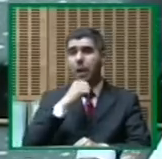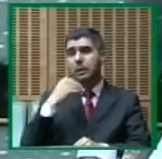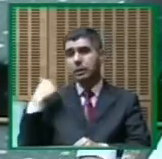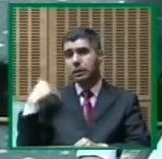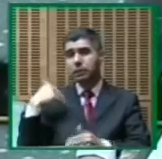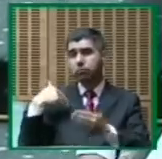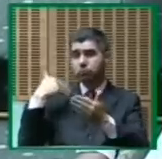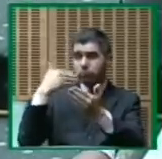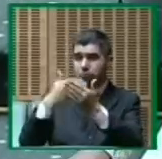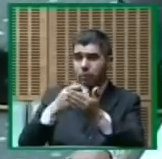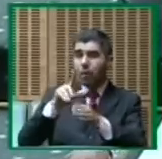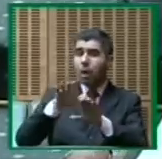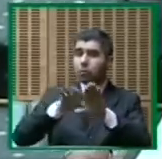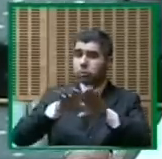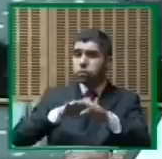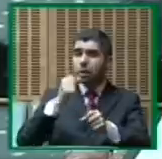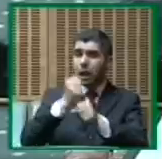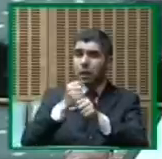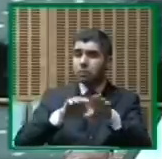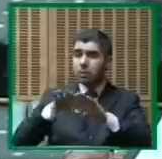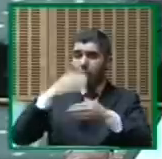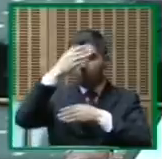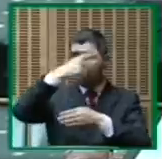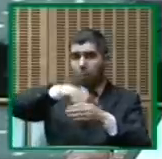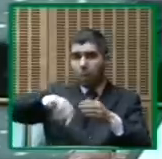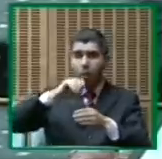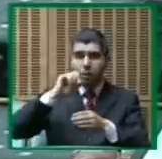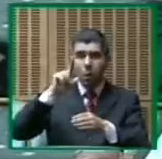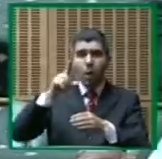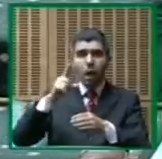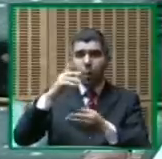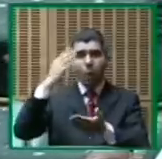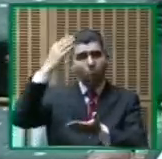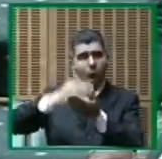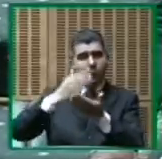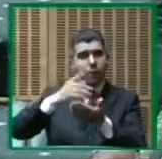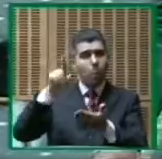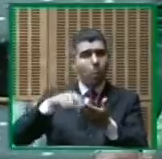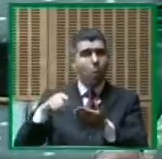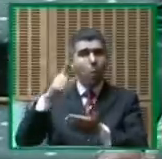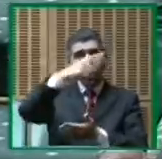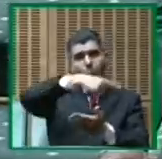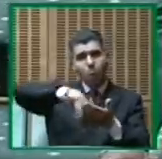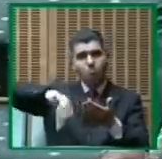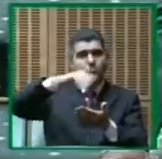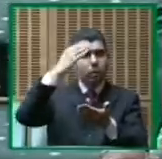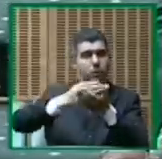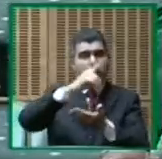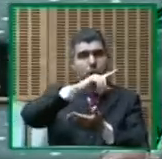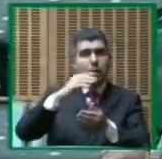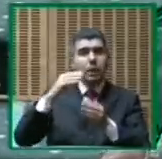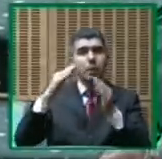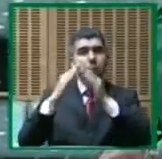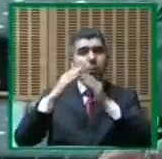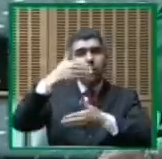المغرب بذل مجهود لا باس به جبار فيما يخص محاربه دور الصفيح، الا اننا لم نتمكن